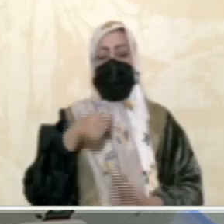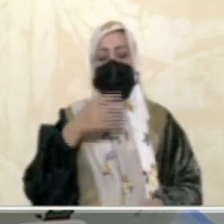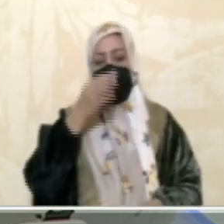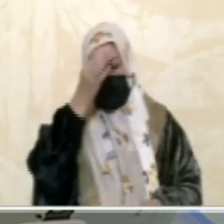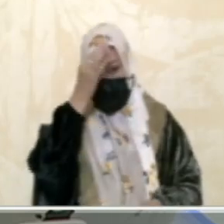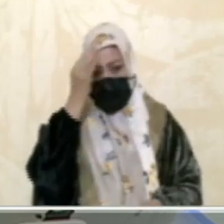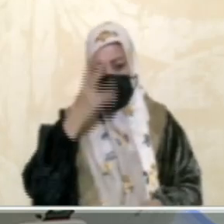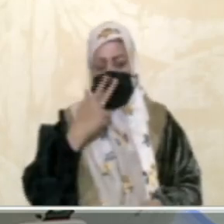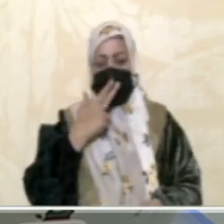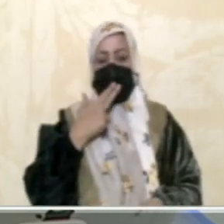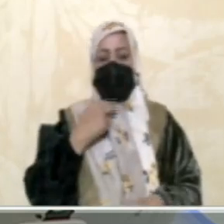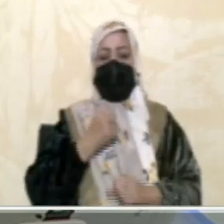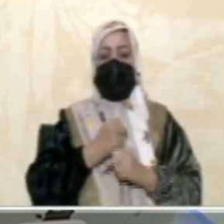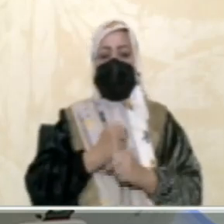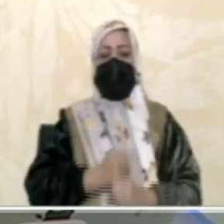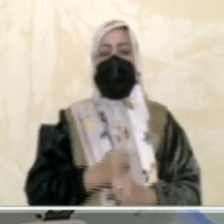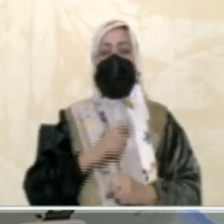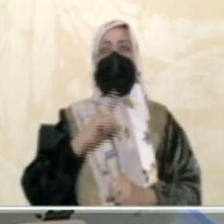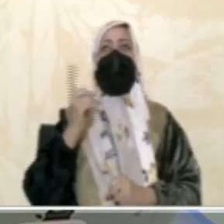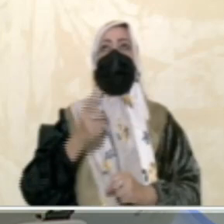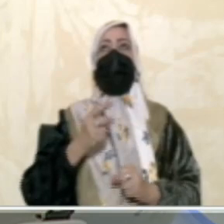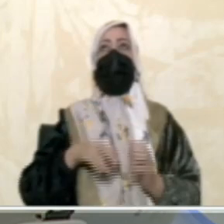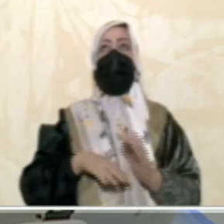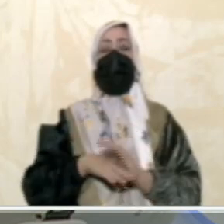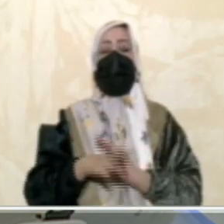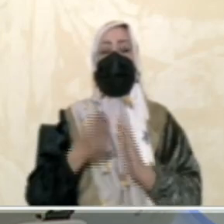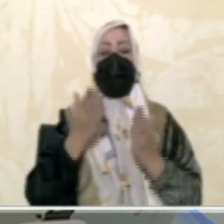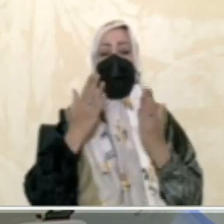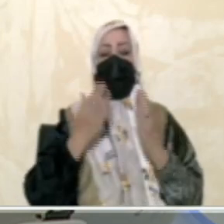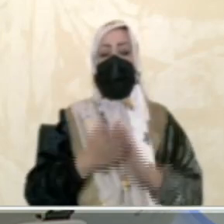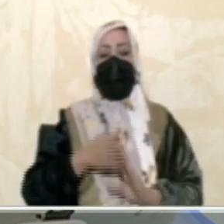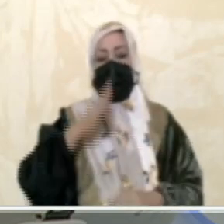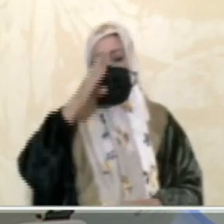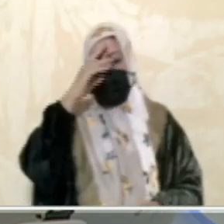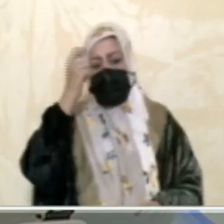تضيع ودائعه والسلام عليكم ورحمه الله وبركاته